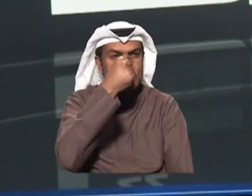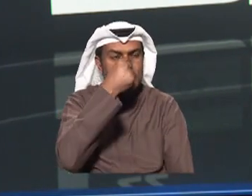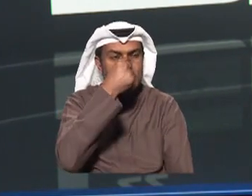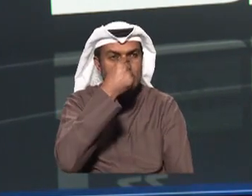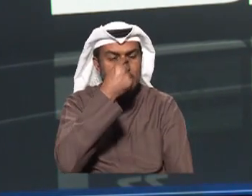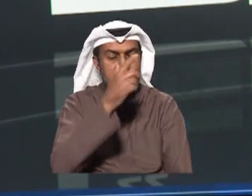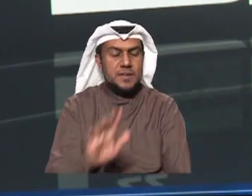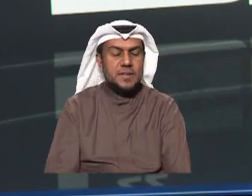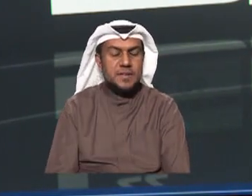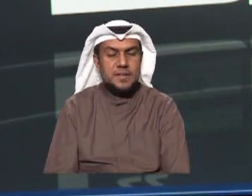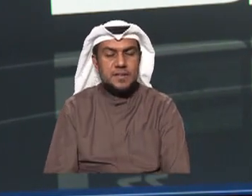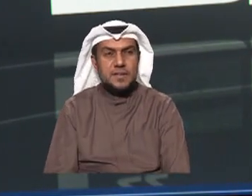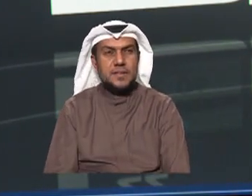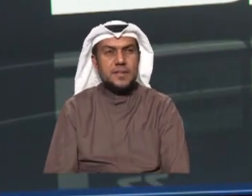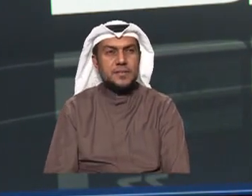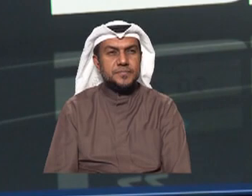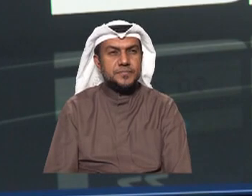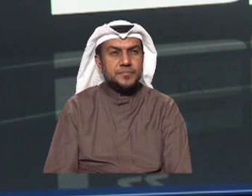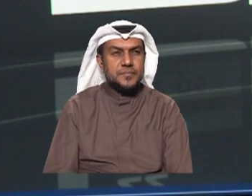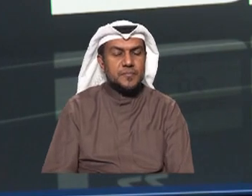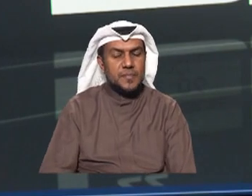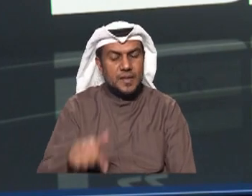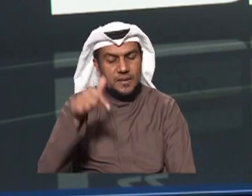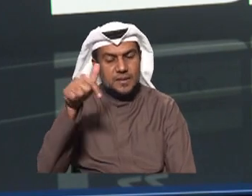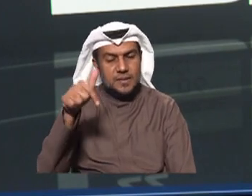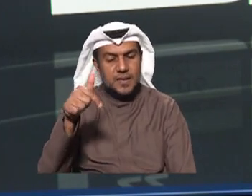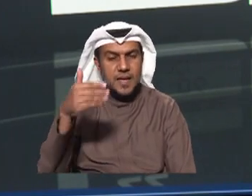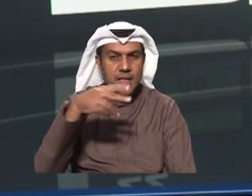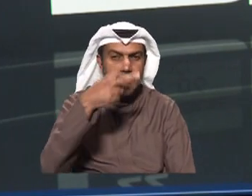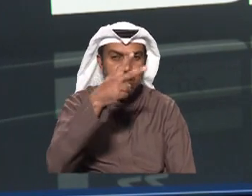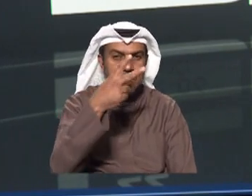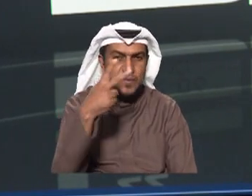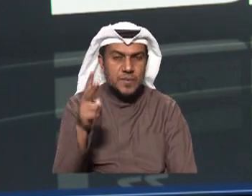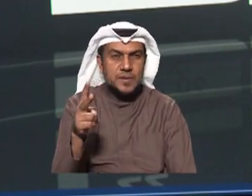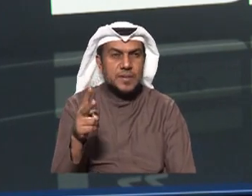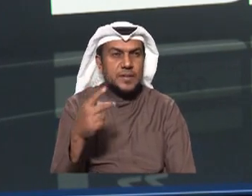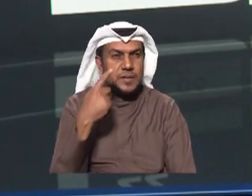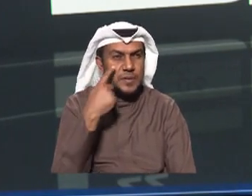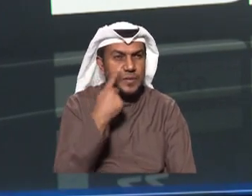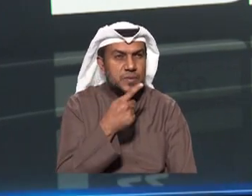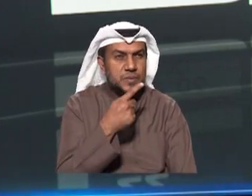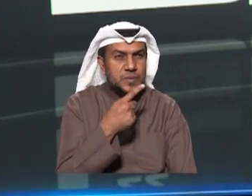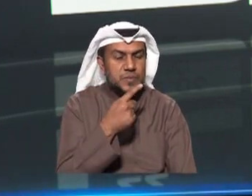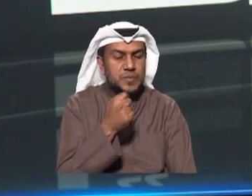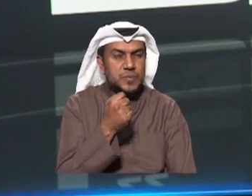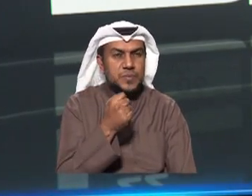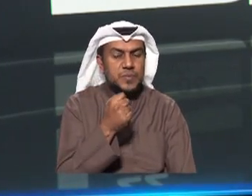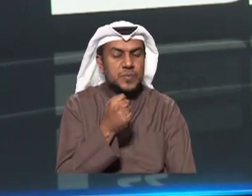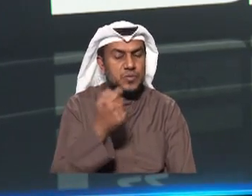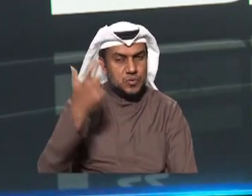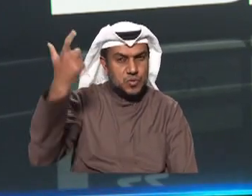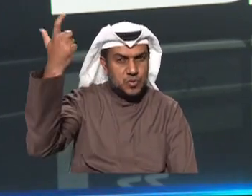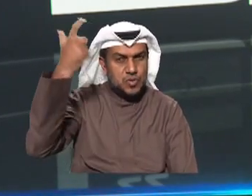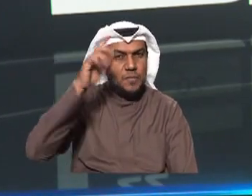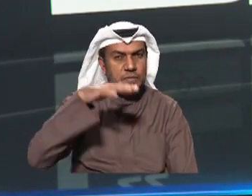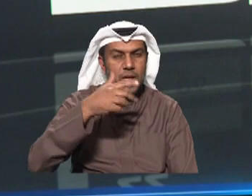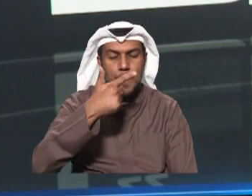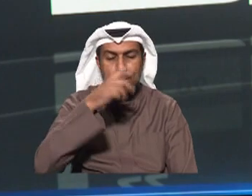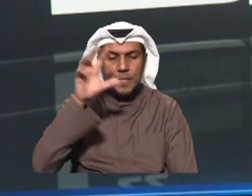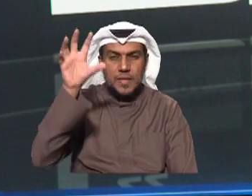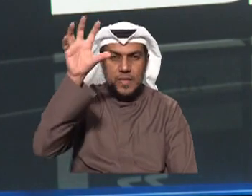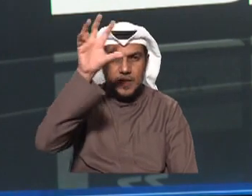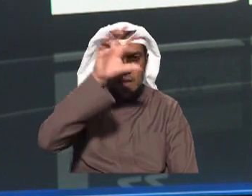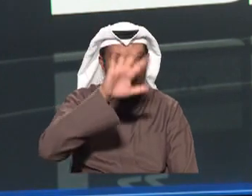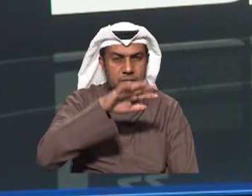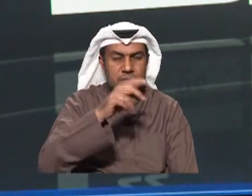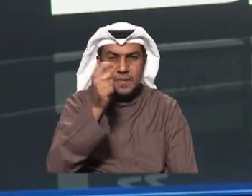الهواء راح يكون خفيف إلى معتدل السرعة 6 إلى 22 كيلومتر في الساعة. استمرار في الأجواء المشمسة وقد تظهر بعض السحب العالية المتفرقة على